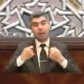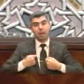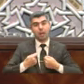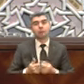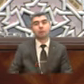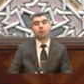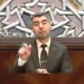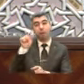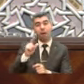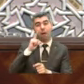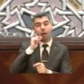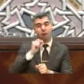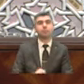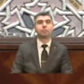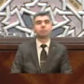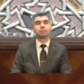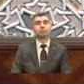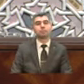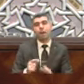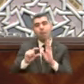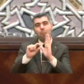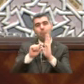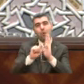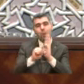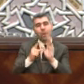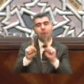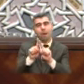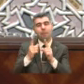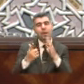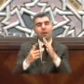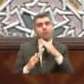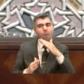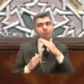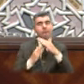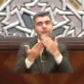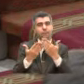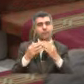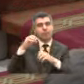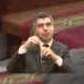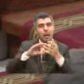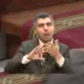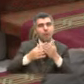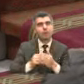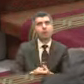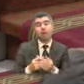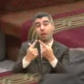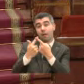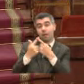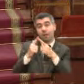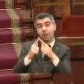المحترم. هذا الموضوع ديال الحد من اتى الفيضانات، بحال اللي تفضلتي كاين واحد العدد